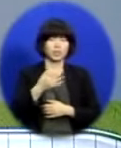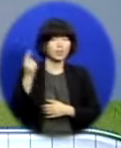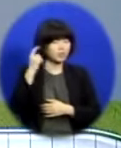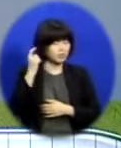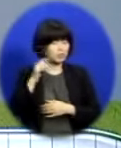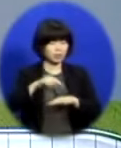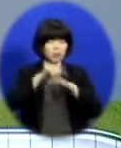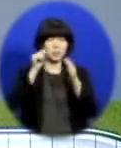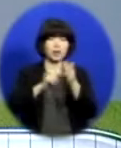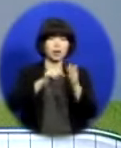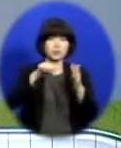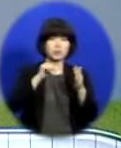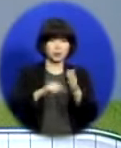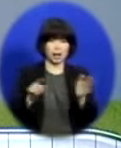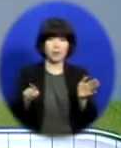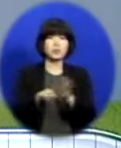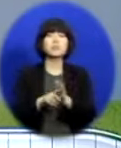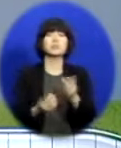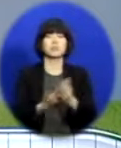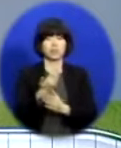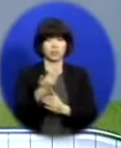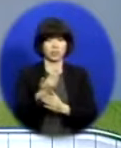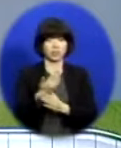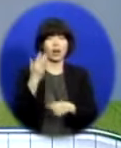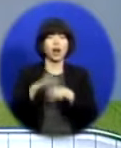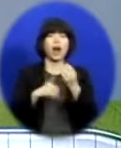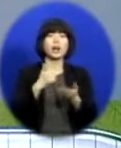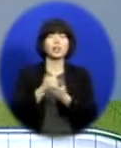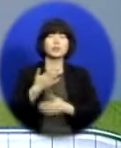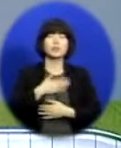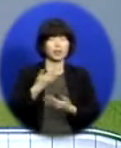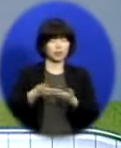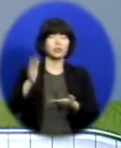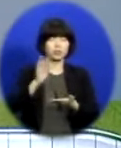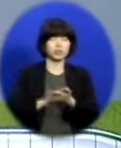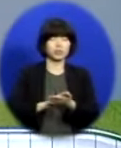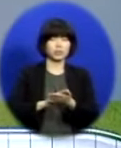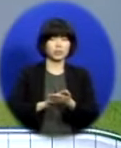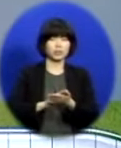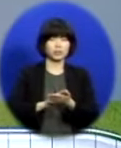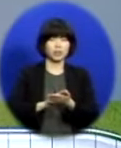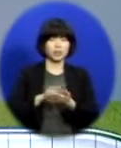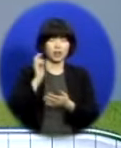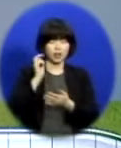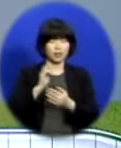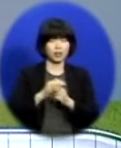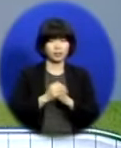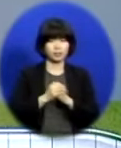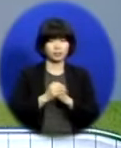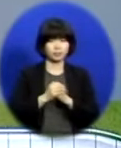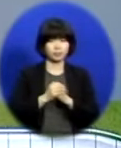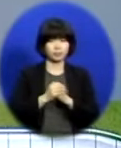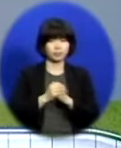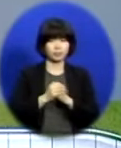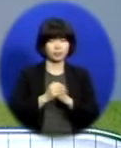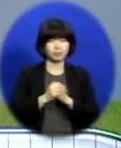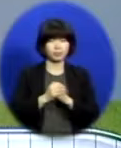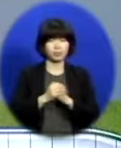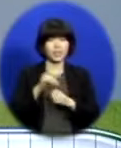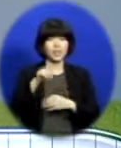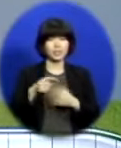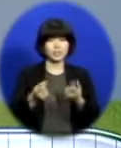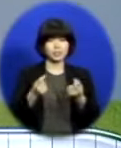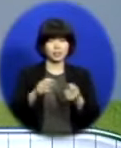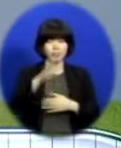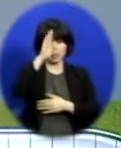마음에 믿음이 생기 하나님이 나를 고쳐주시는 고쳐 주시는구나 그렇게